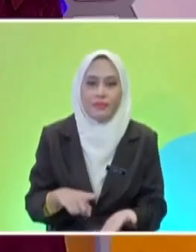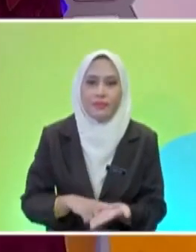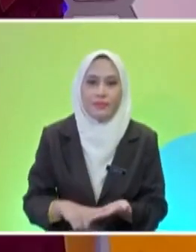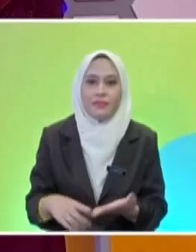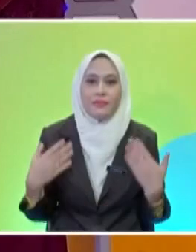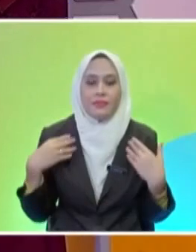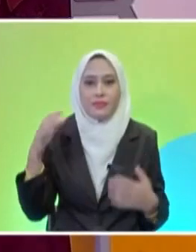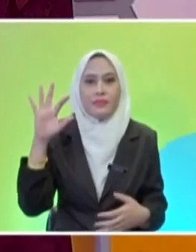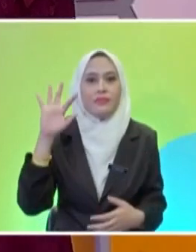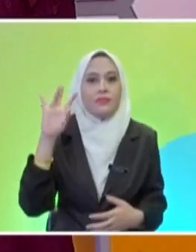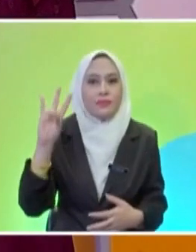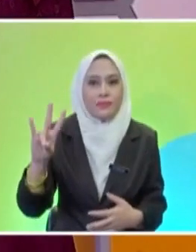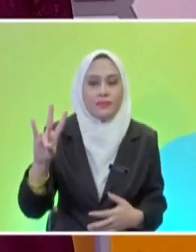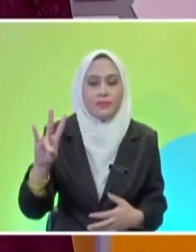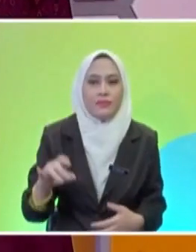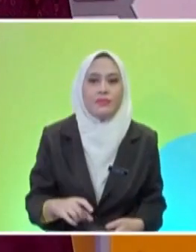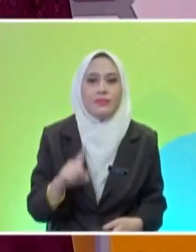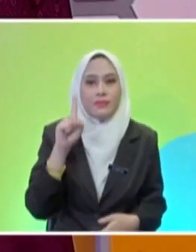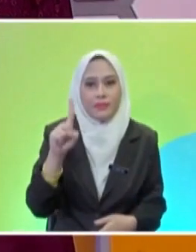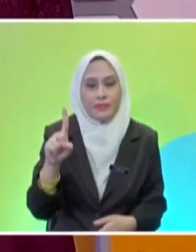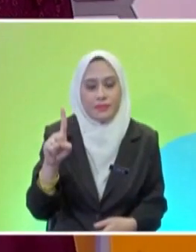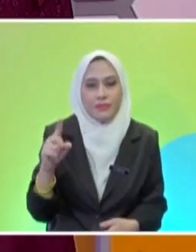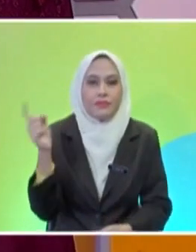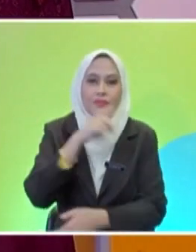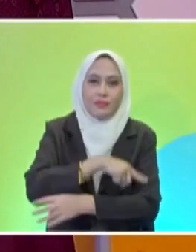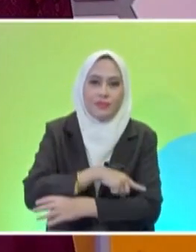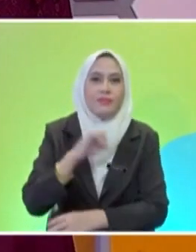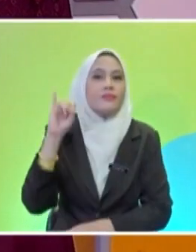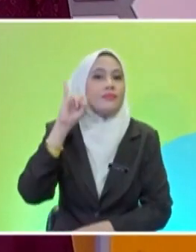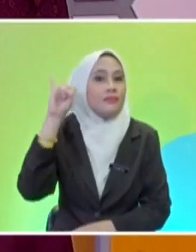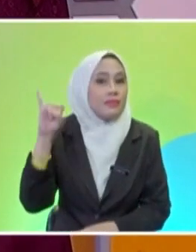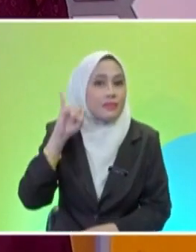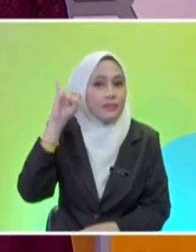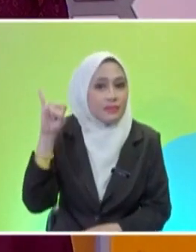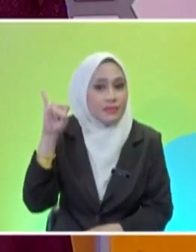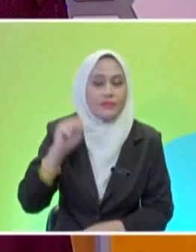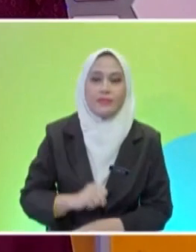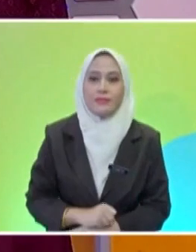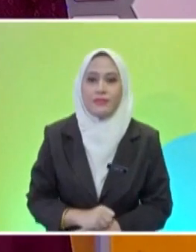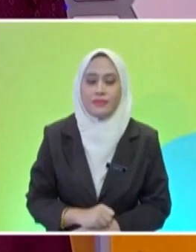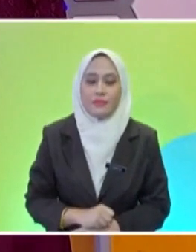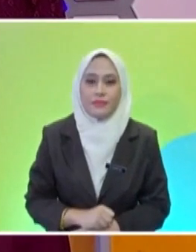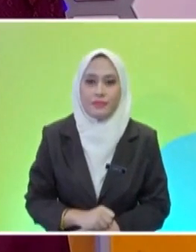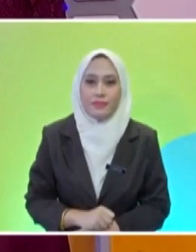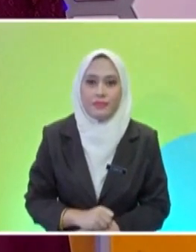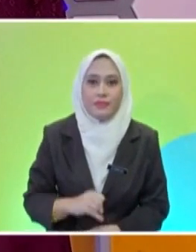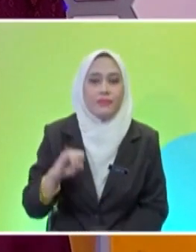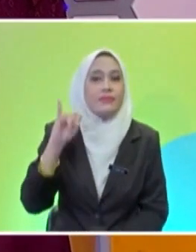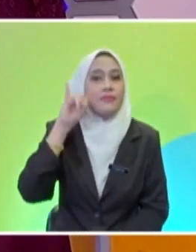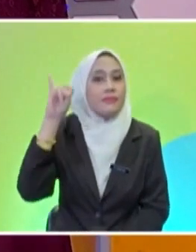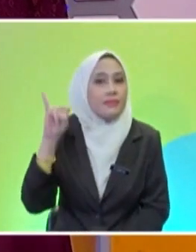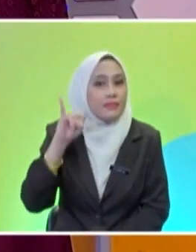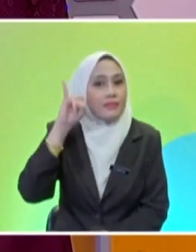hari Isnin. Hari Isnin. Murid-murid kat rumah sebut sama-sama tau.